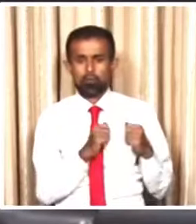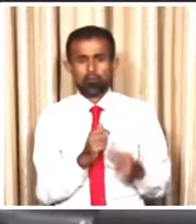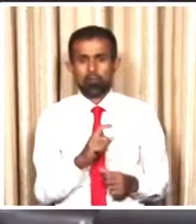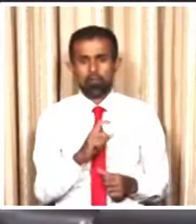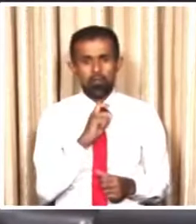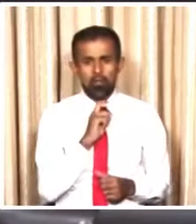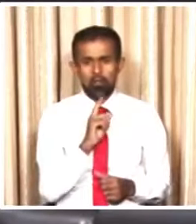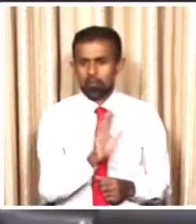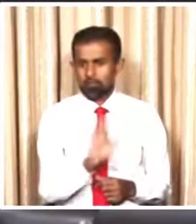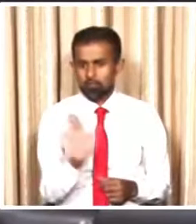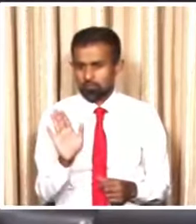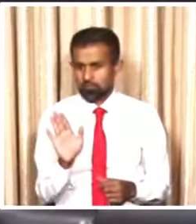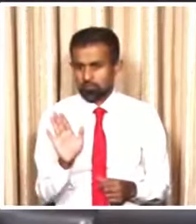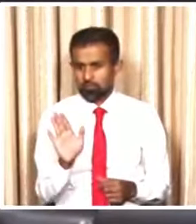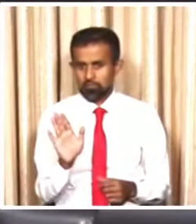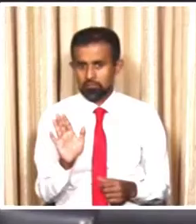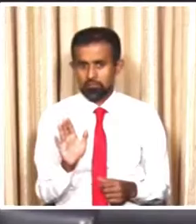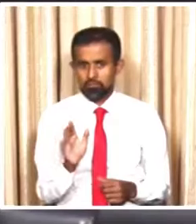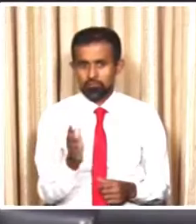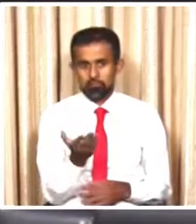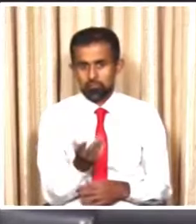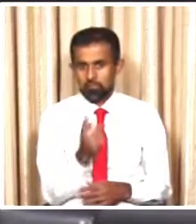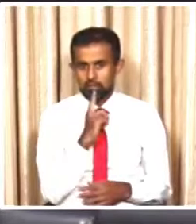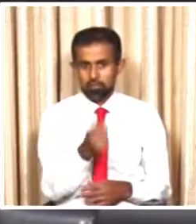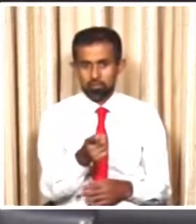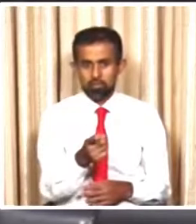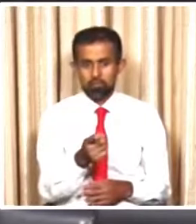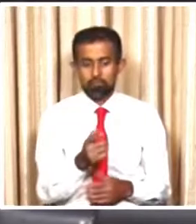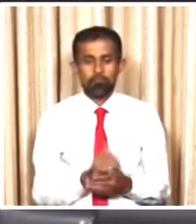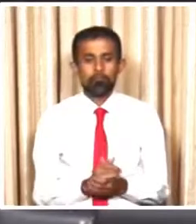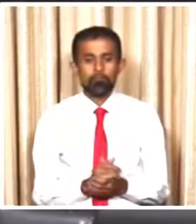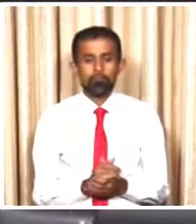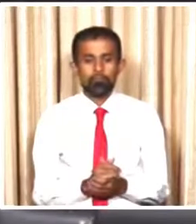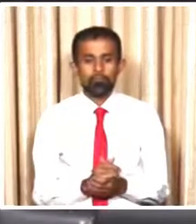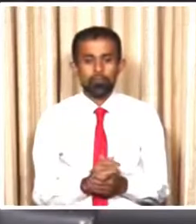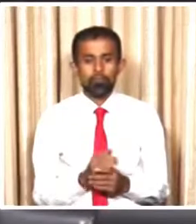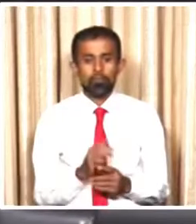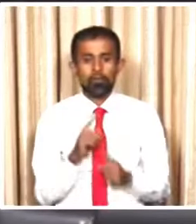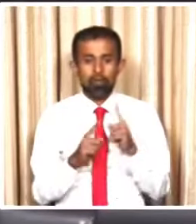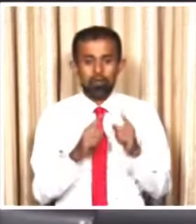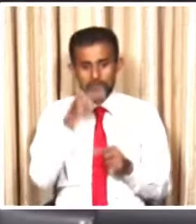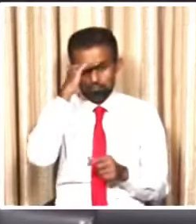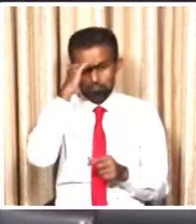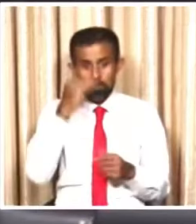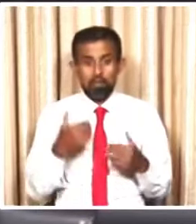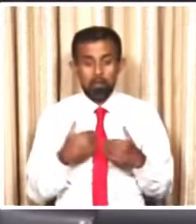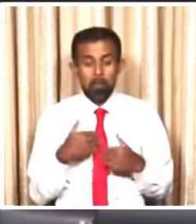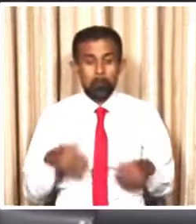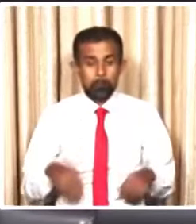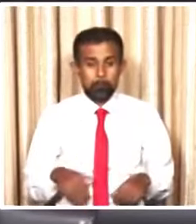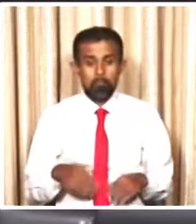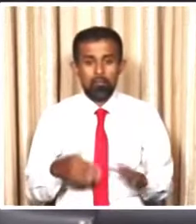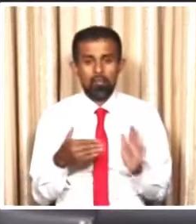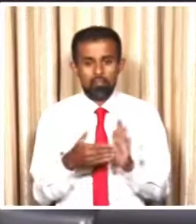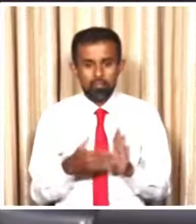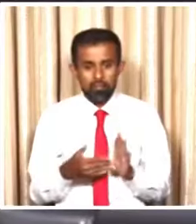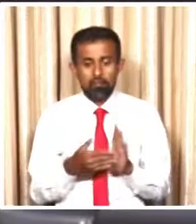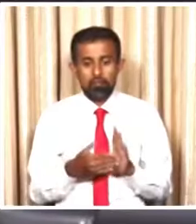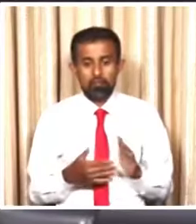එපා කියන එක තමයි මගේ කරුණික ඉල්ලීම. ඒ වගේම ගරු කතානායකතුමනි, අපි මේ ආපදාව